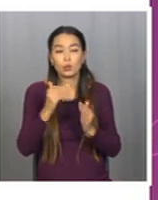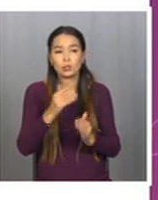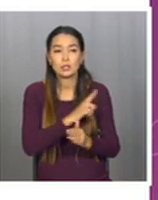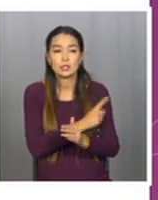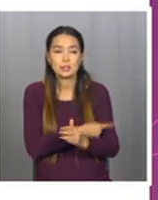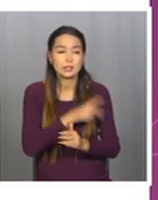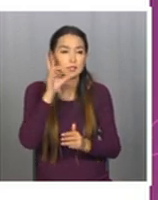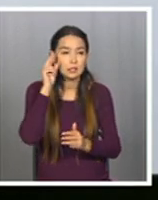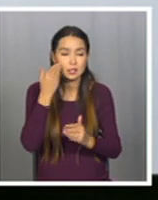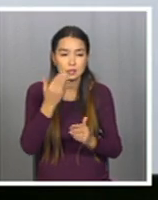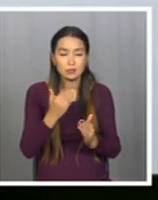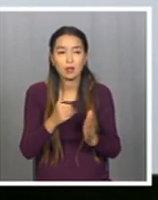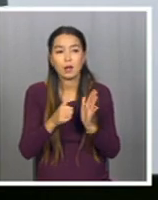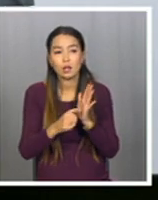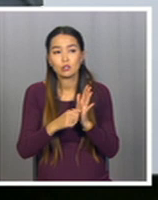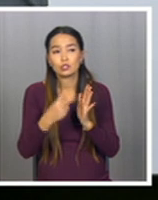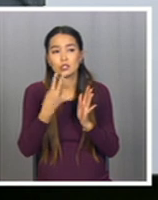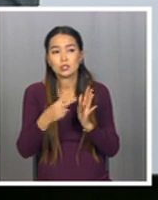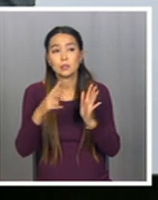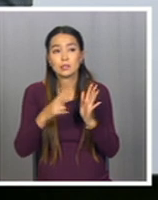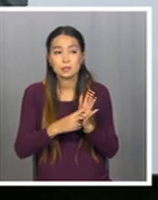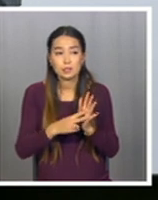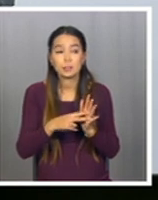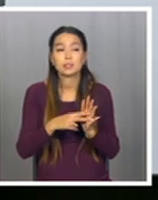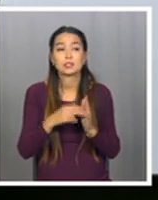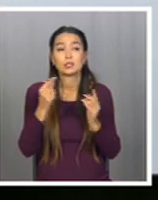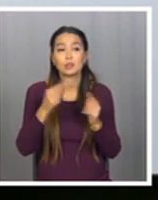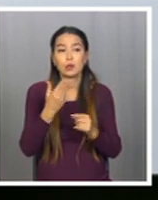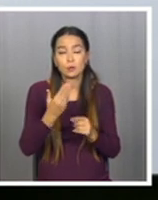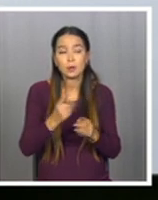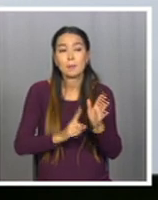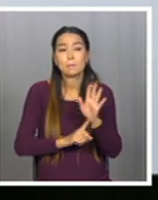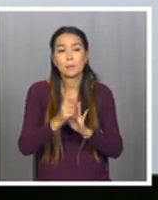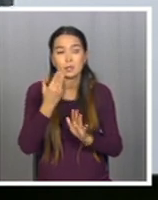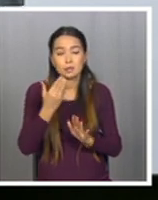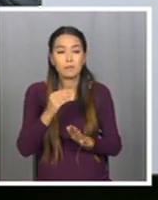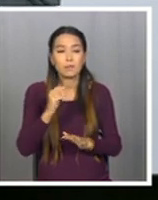жиілік 628-ге тең екен. Ал бастапқы фазамыз бізде